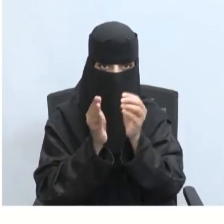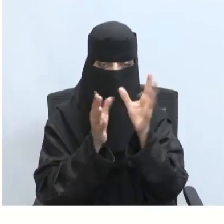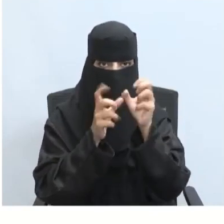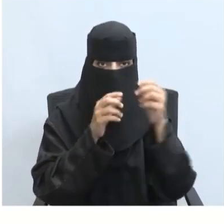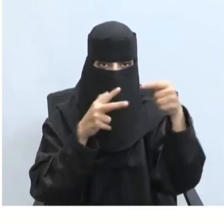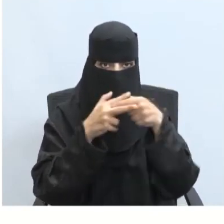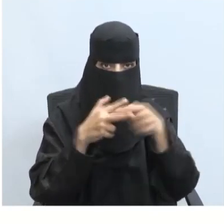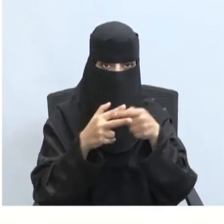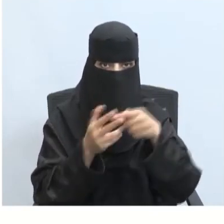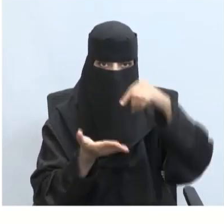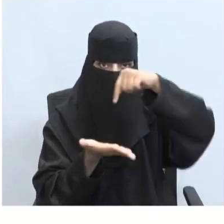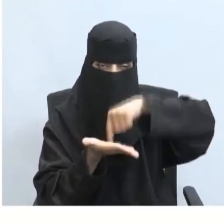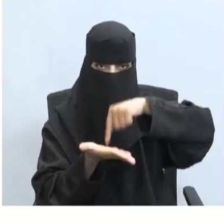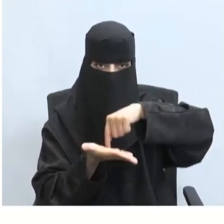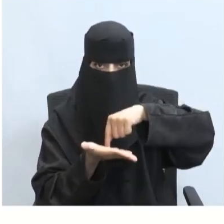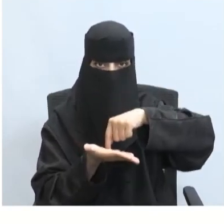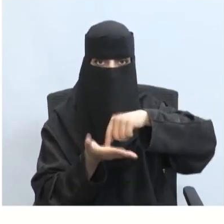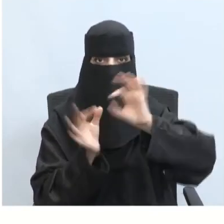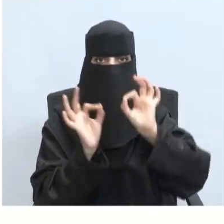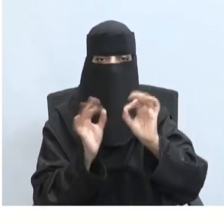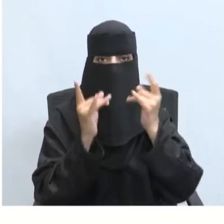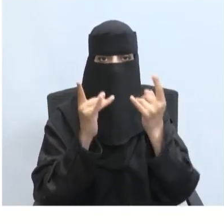الصوره على الشبكيه